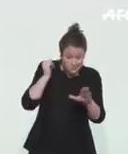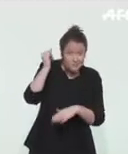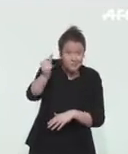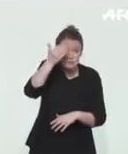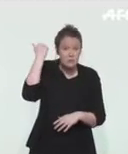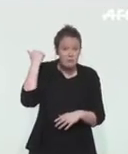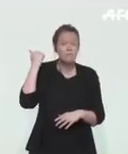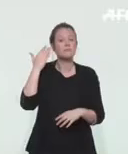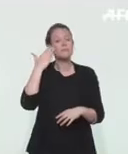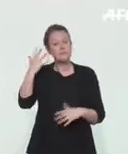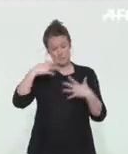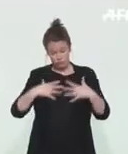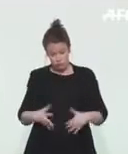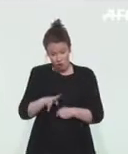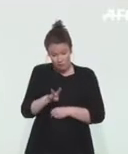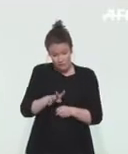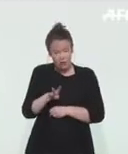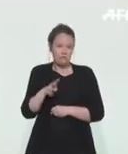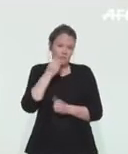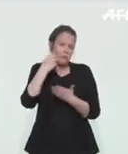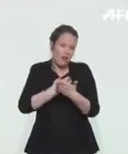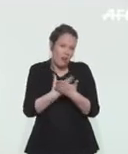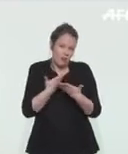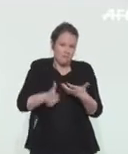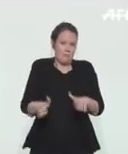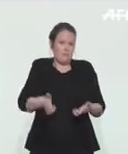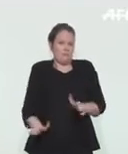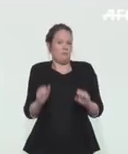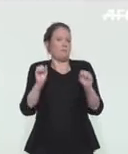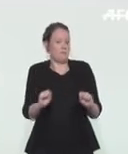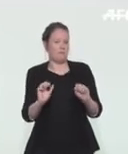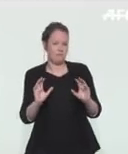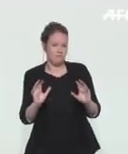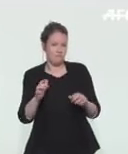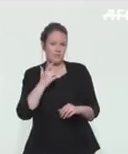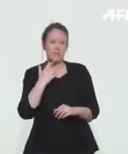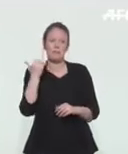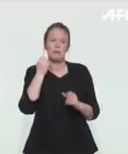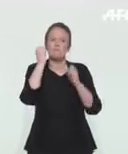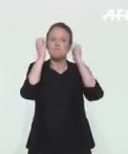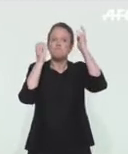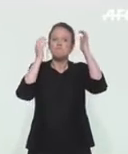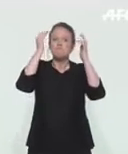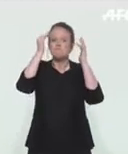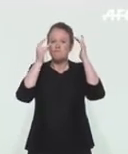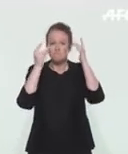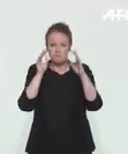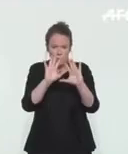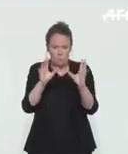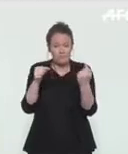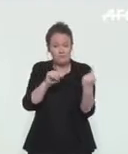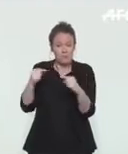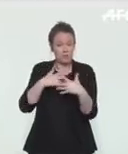des anticorps, c'est quand même plutôt une bonne nouvelle. Et donc, il ne faut probablement pas spécialement rentrer dans ce débat, qui est vraiment un débat de